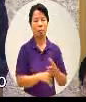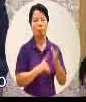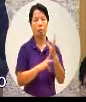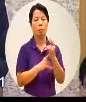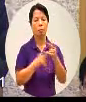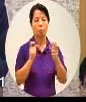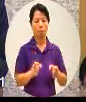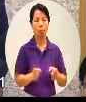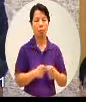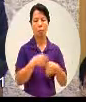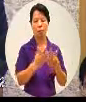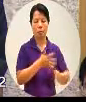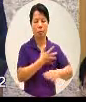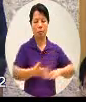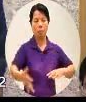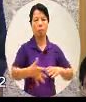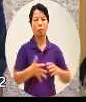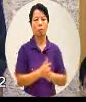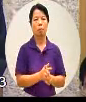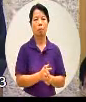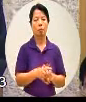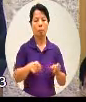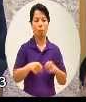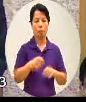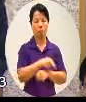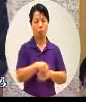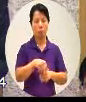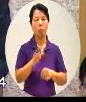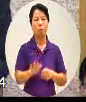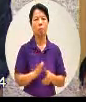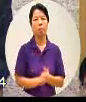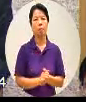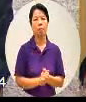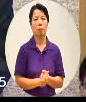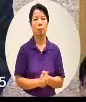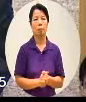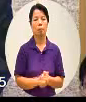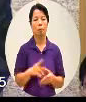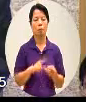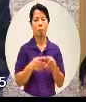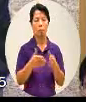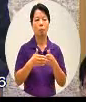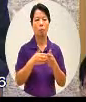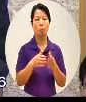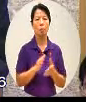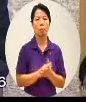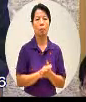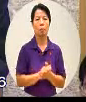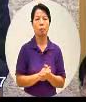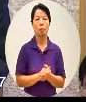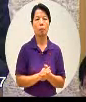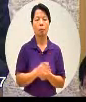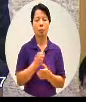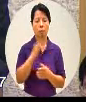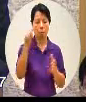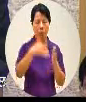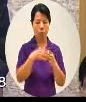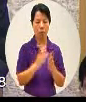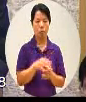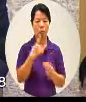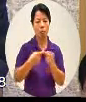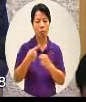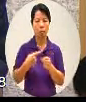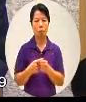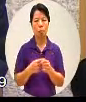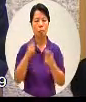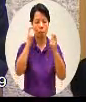水，好，第二杠排水的规划，安尼。那主要就是讲，因为安尼看讲，逐年的时阵，高雄关